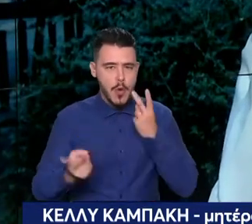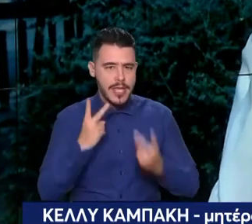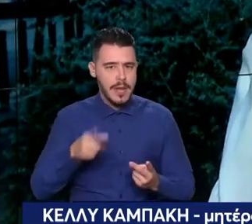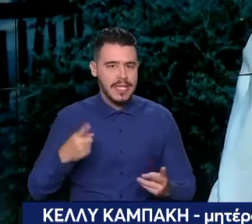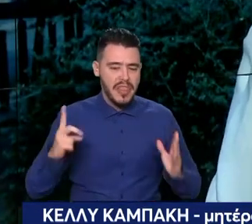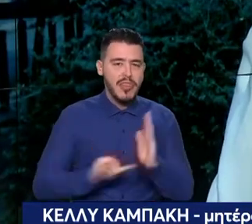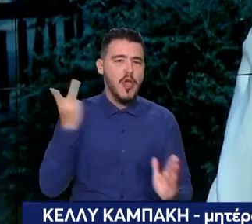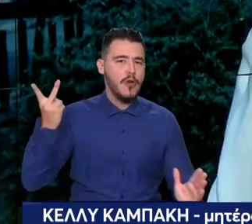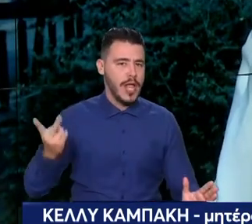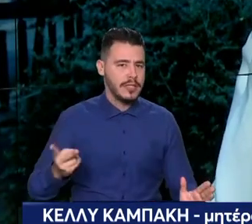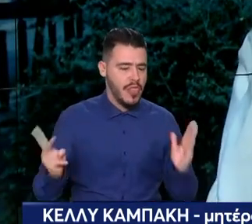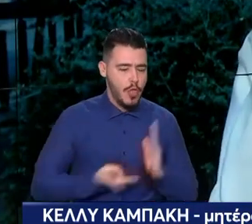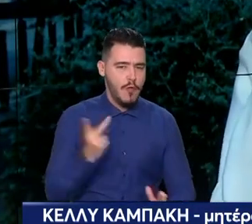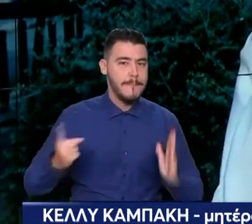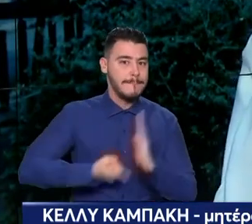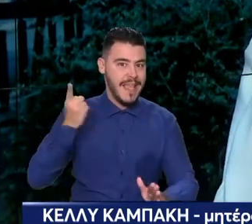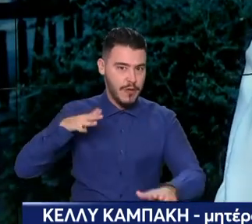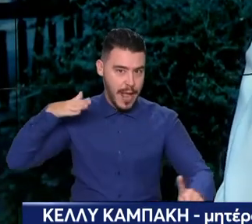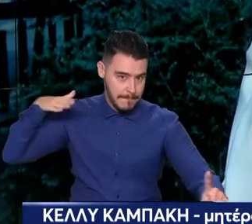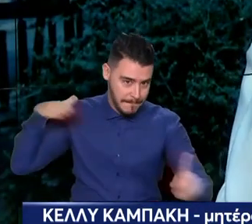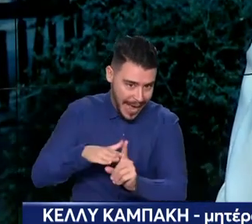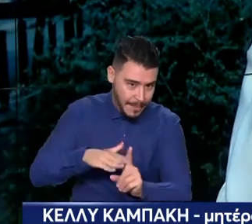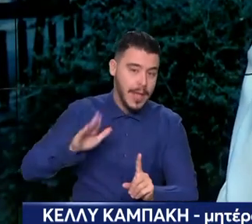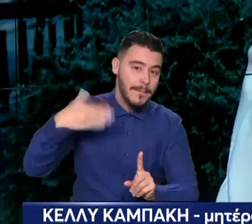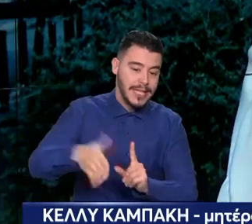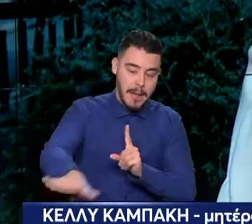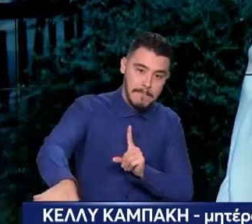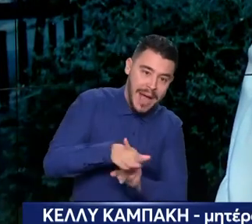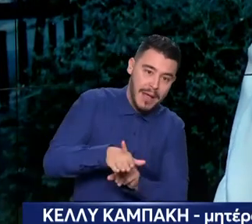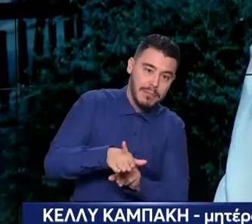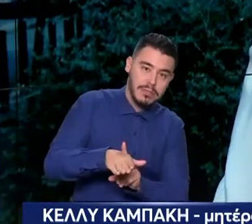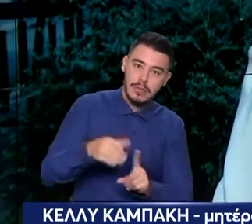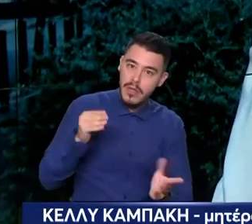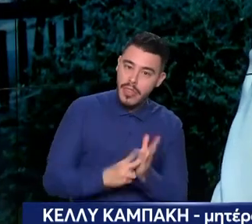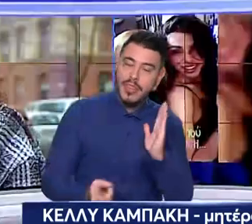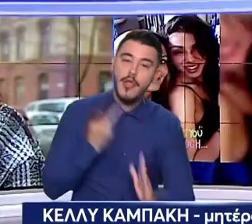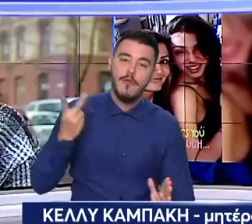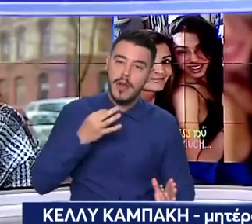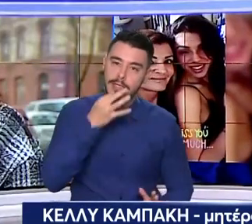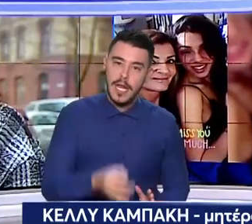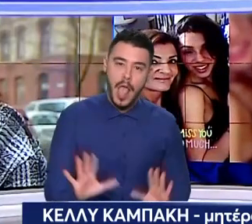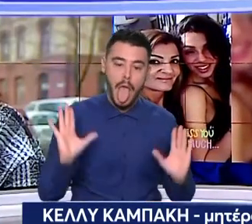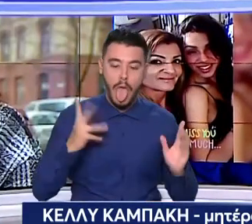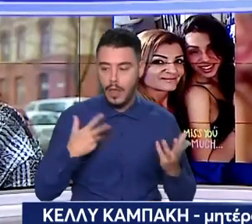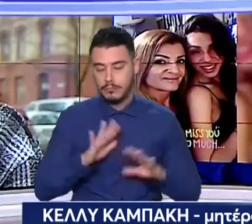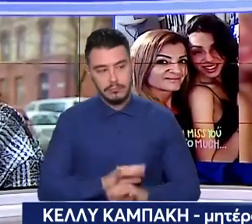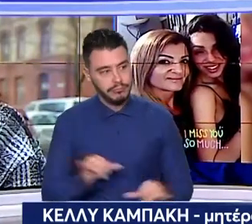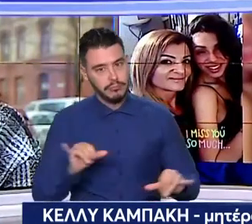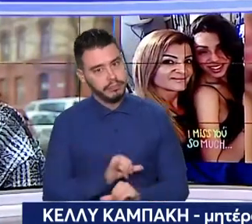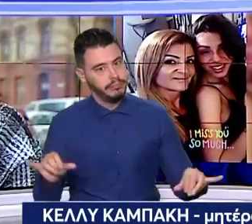ξαναχτύπησε. Δεν το λέω εγώ, εγώ δεν ήμουν εκεί. Οι μάρτυρες όμως αυτό λένε. Δεν τη χτύπησε, λέει, δεν έκανε ποτέ